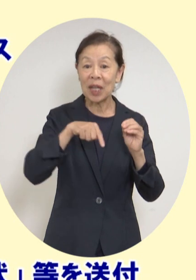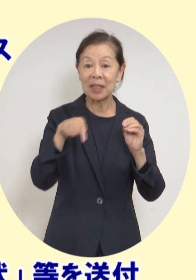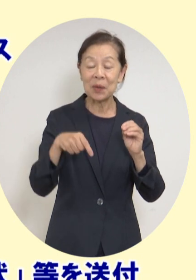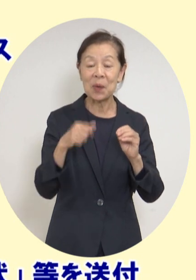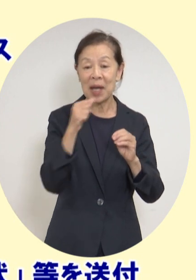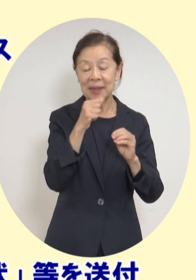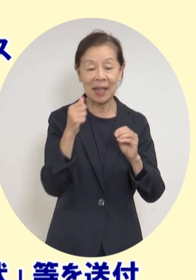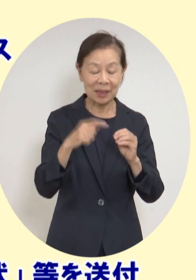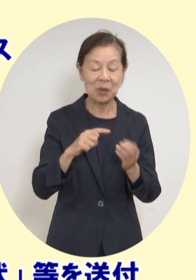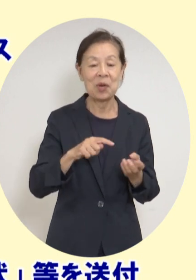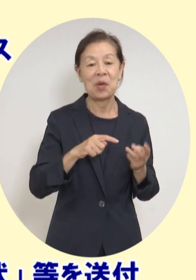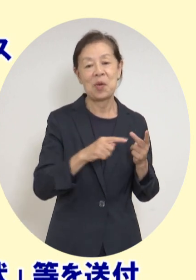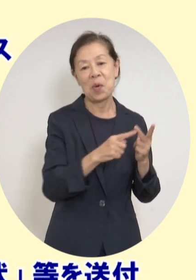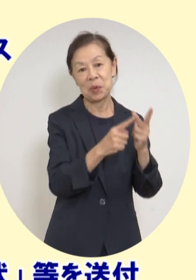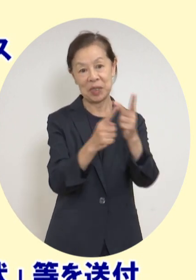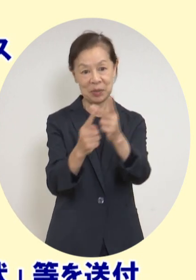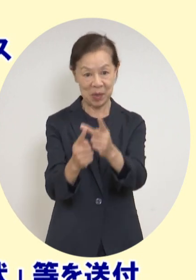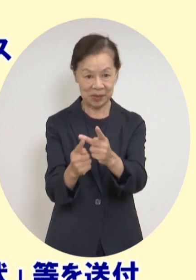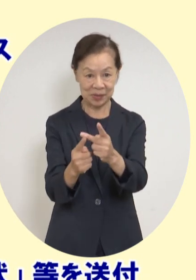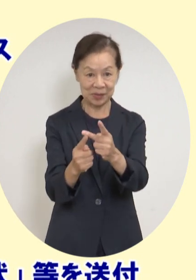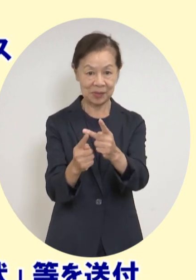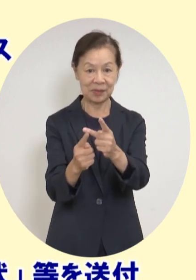内状などをお送りします。